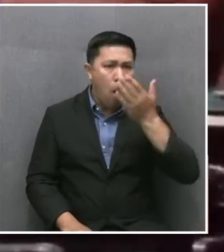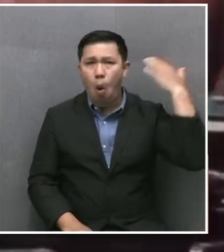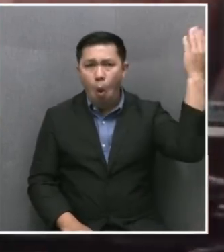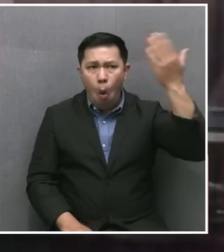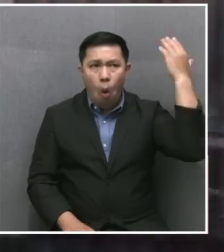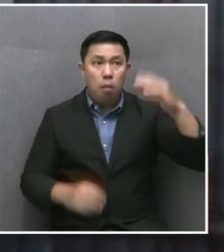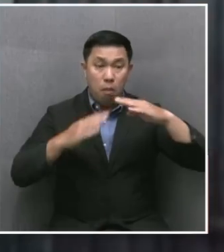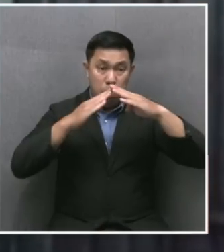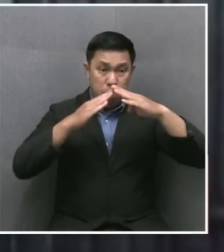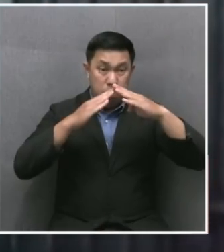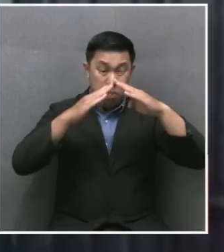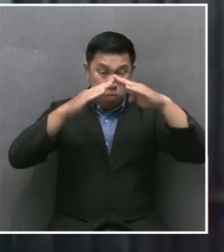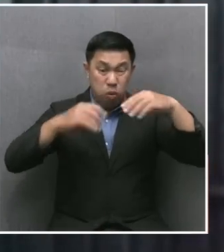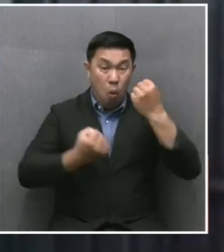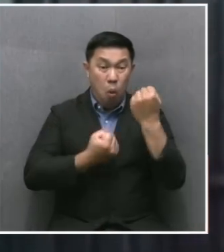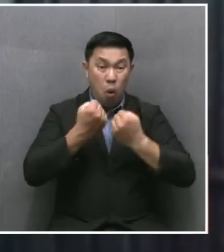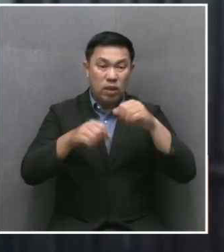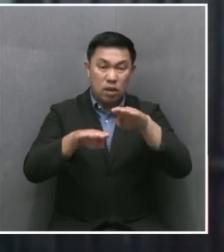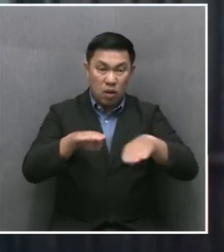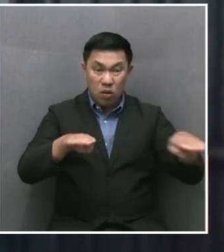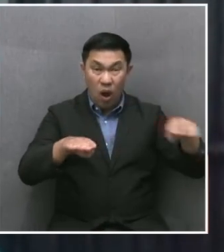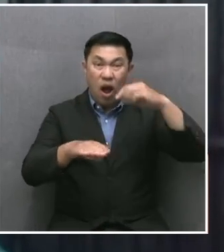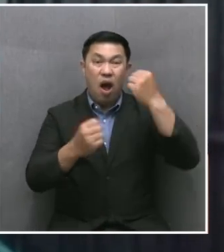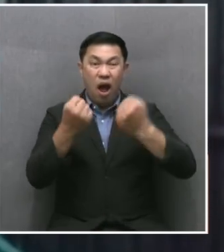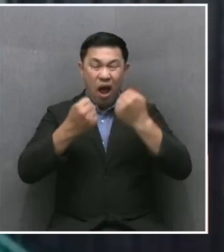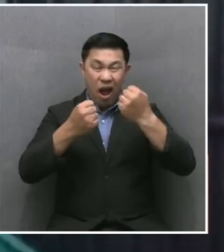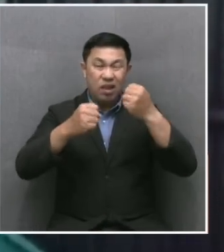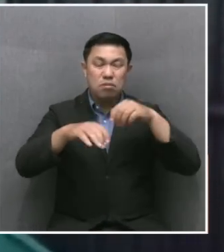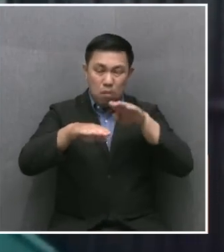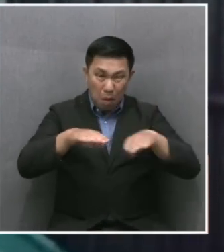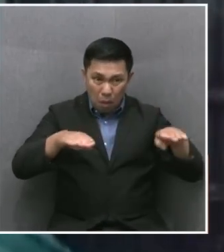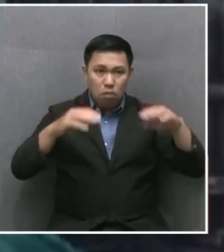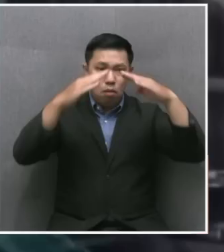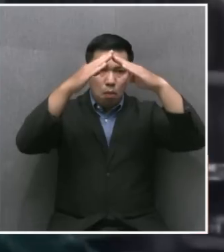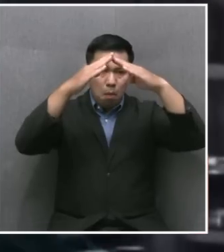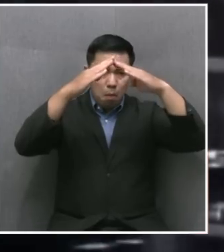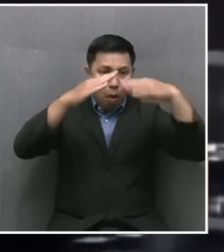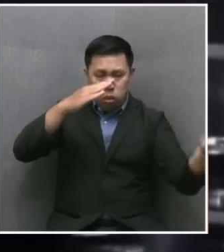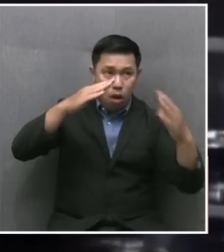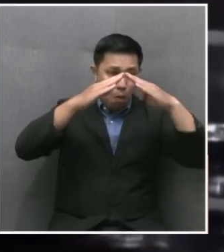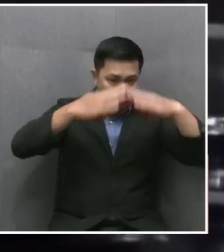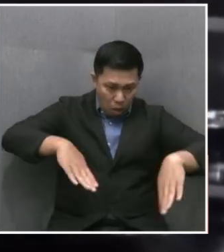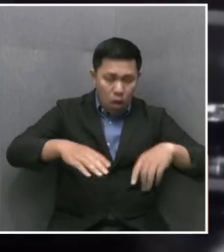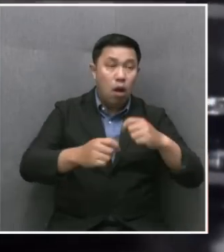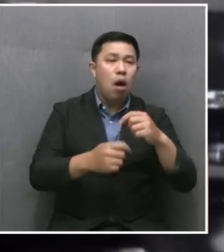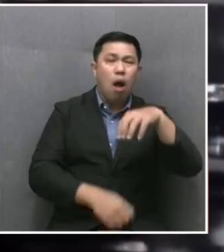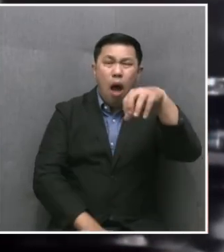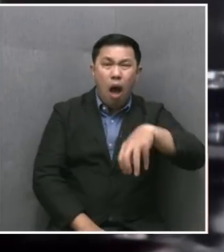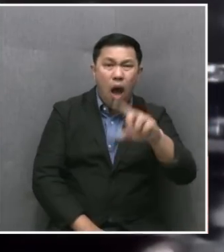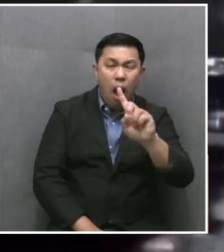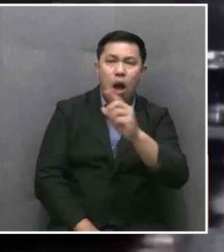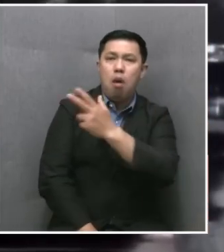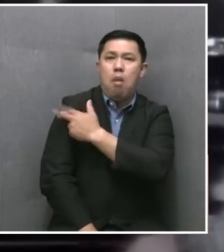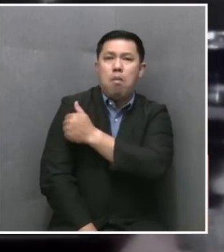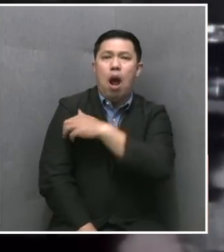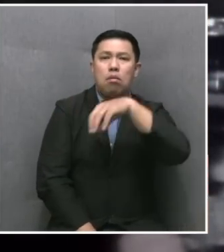หลังคาโรงจอดรถภายในโรงพยาบาลชัยภูมิพังถล่มลงมาทับรถยนต์ได้รับความเสียหายไปหลายคันค่ะล่า